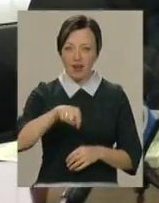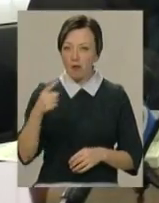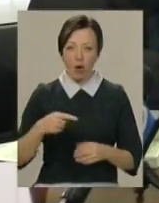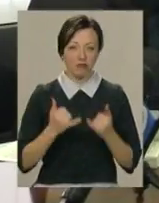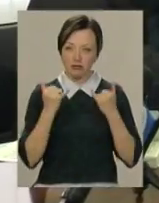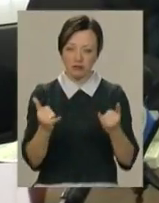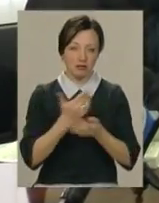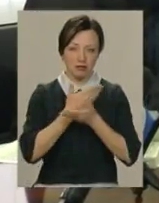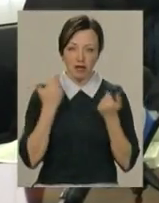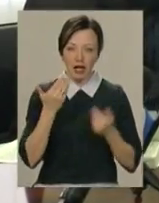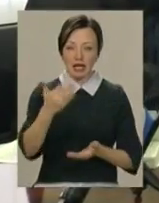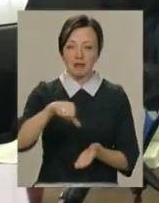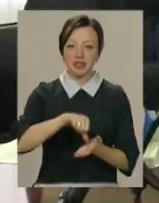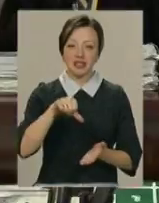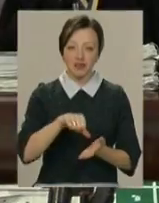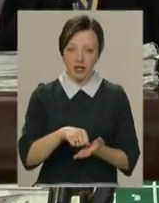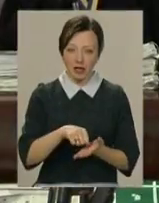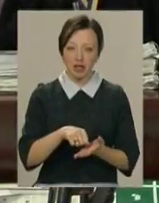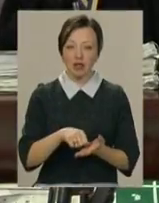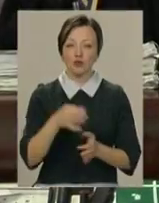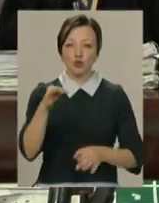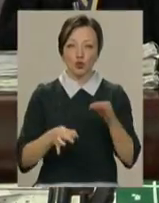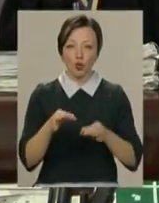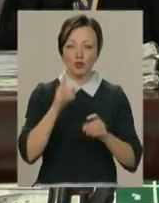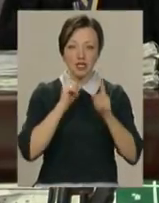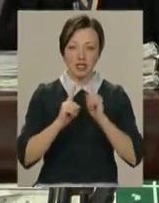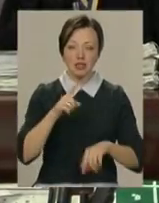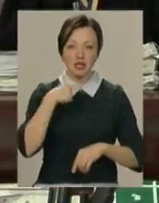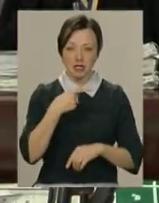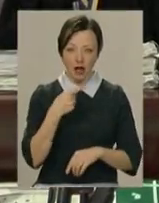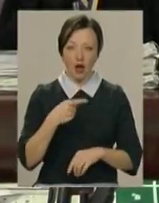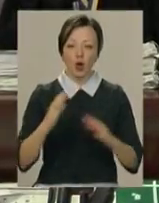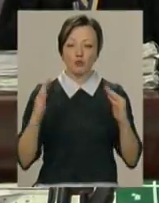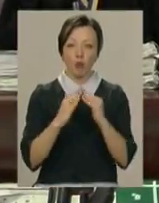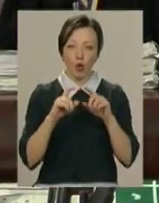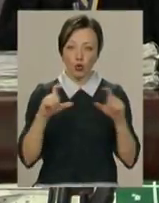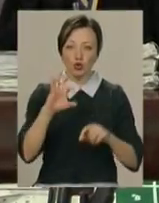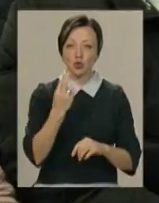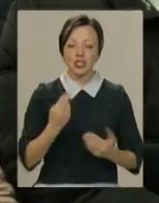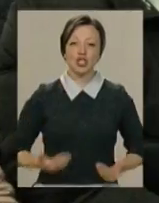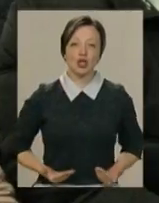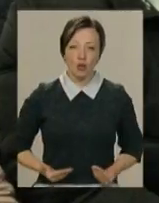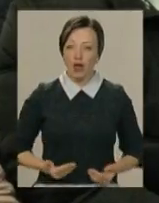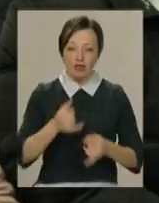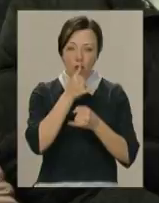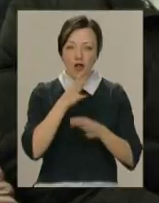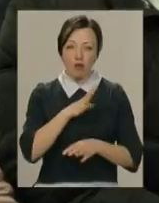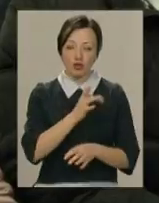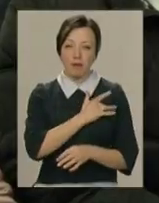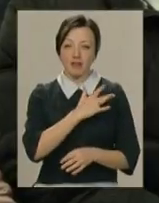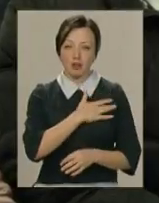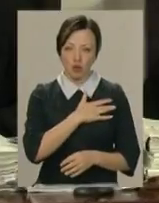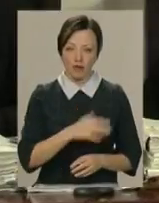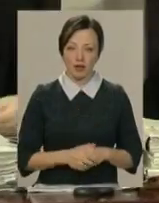не задовольнив. Їхній представник Михайло Байлик у судовому засіданні відзначив, споруда є соціальним житлом, тому не могла бути